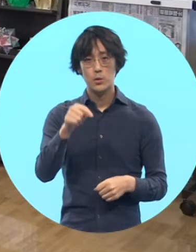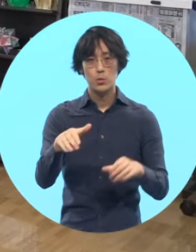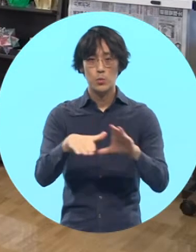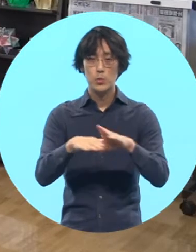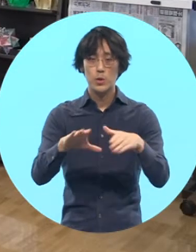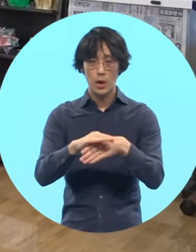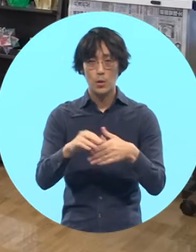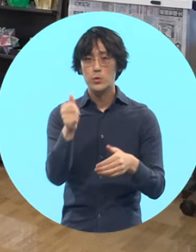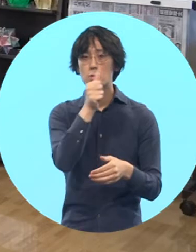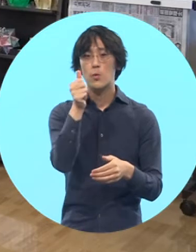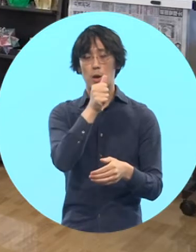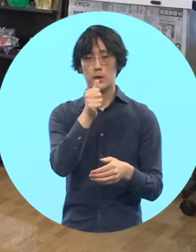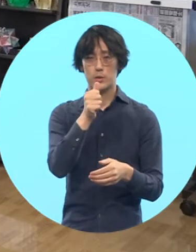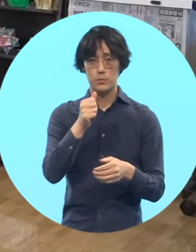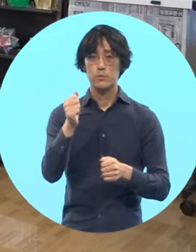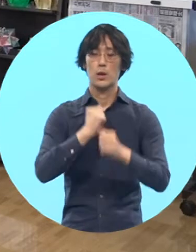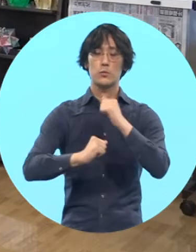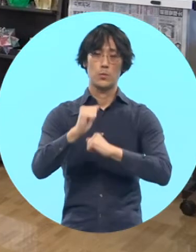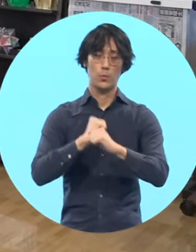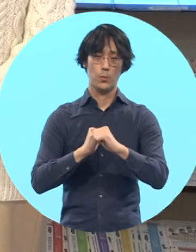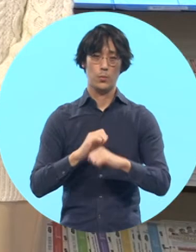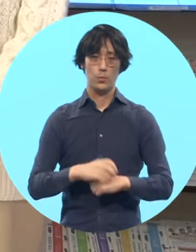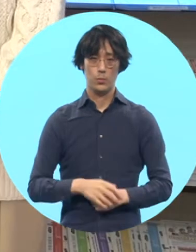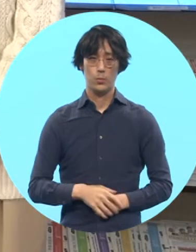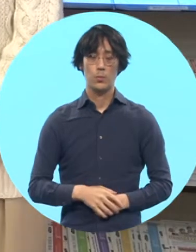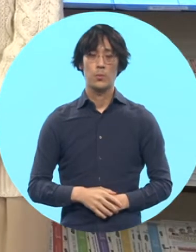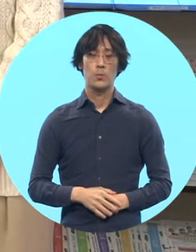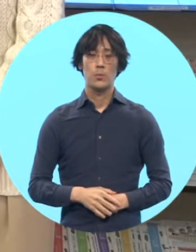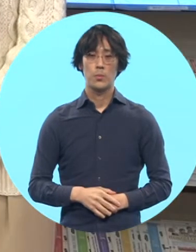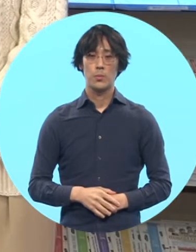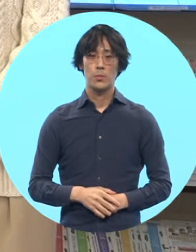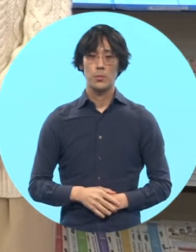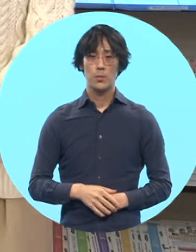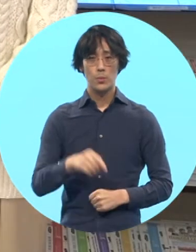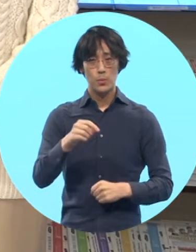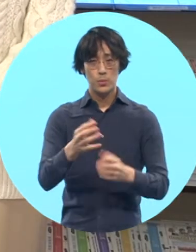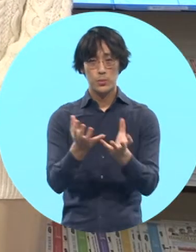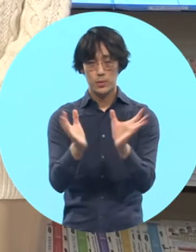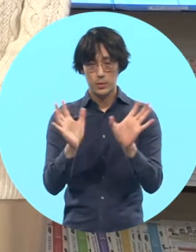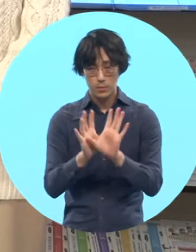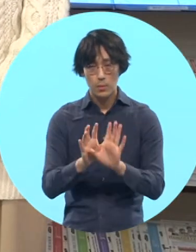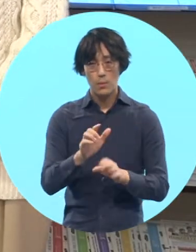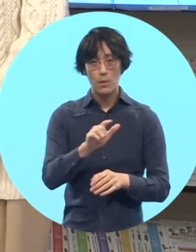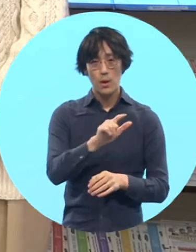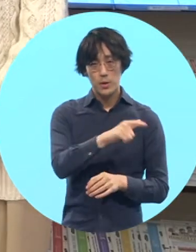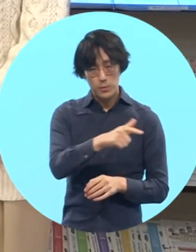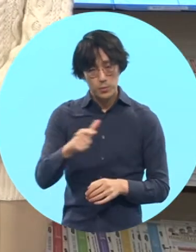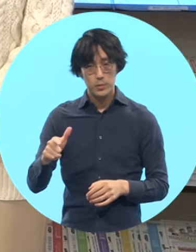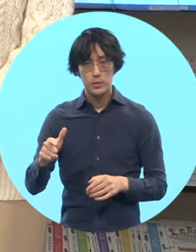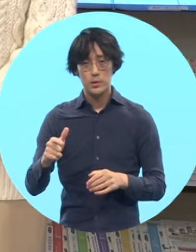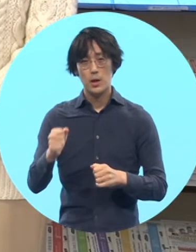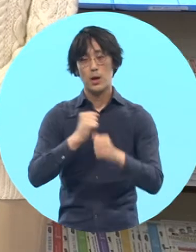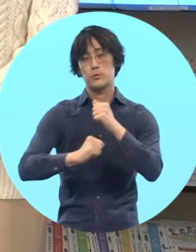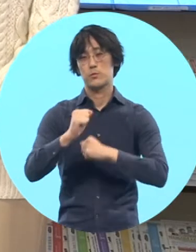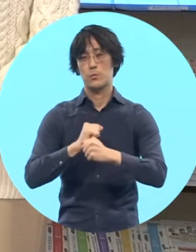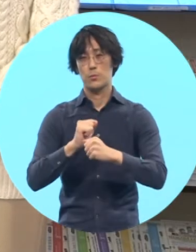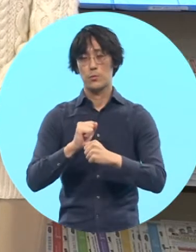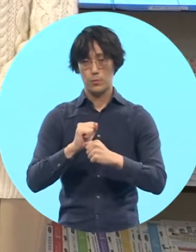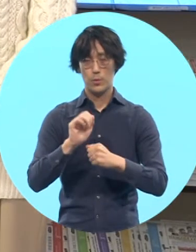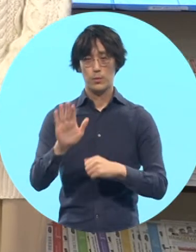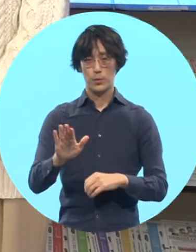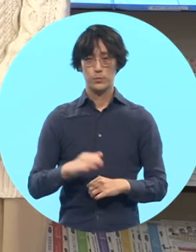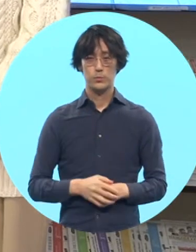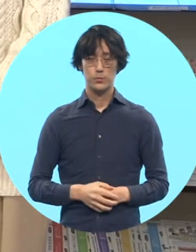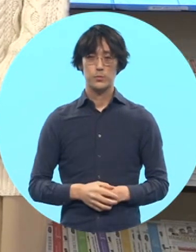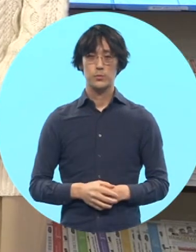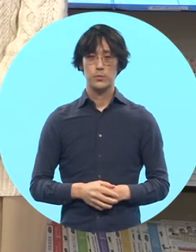になります。 なるほど。金沢国際交流財団はいろんなことをしてるんですね。 はい、そうです。 こういった